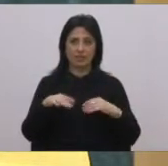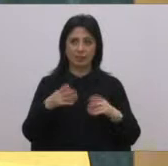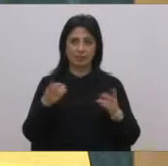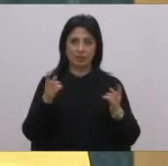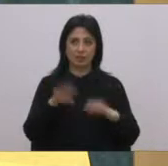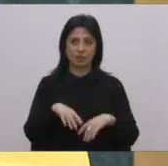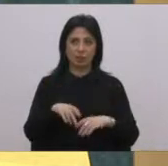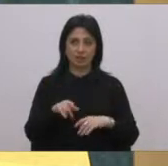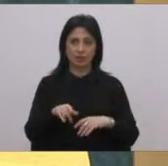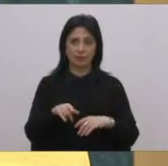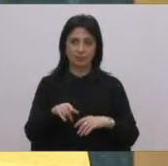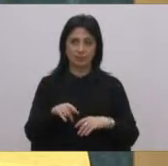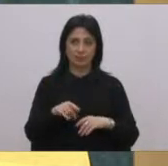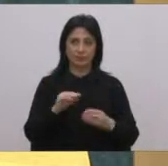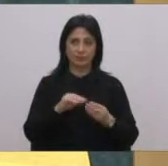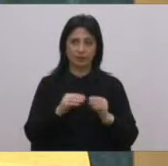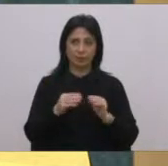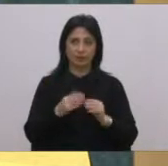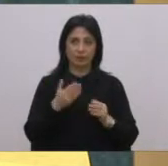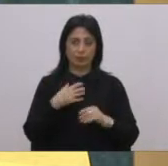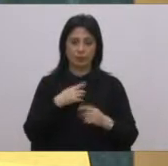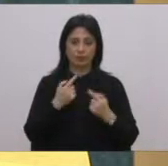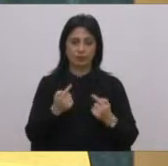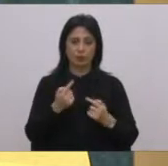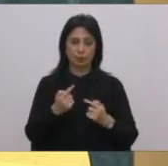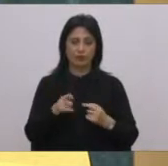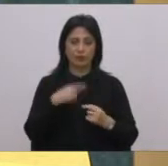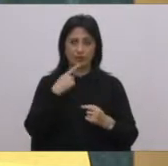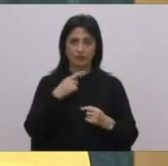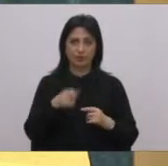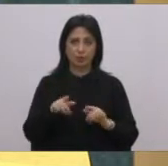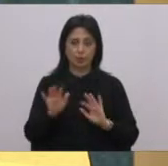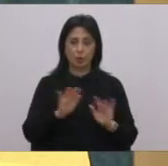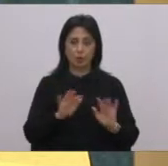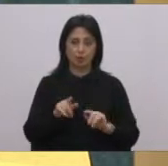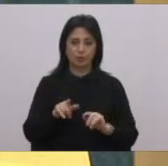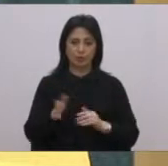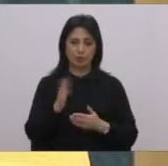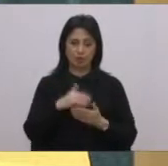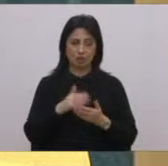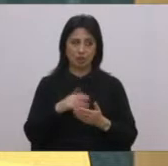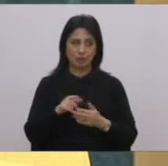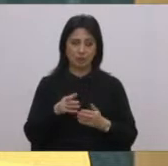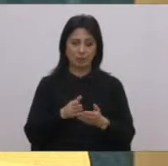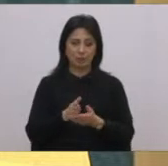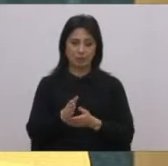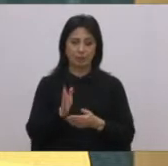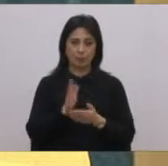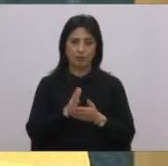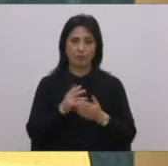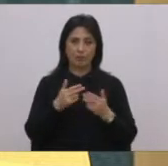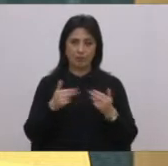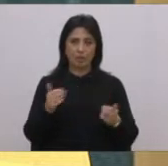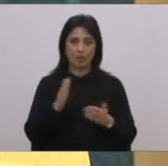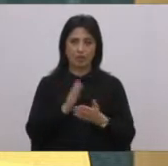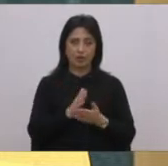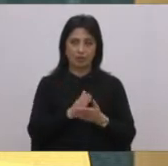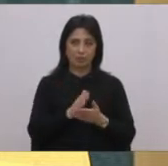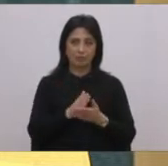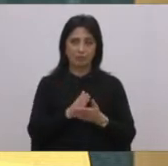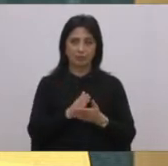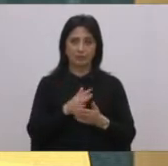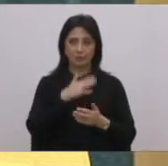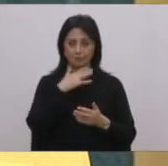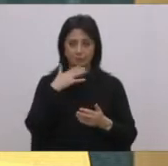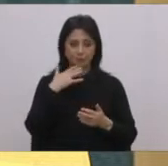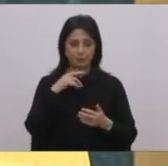რჩება გამოწვევა, თუმცა მნიშვნელოვანი აღნიშნოს ის ღონისძიებები და ის შედეგები, რაც ამ მიმართულებით გვაქვს. დიახ, გვაქვს